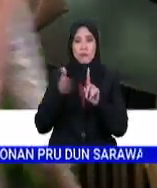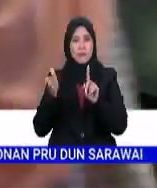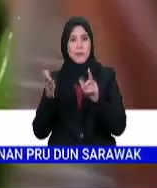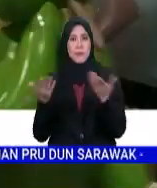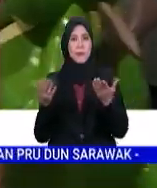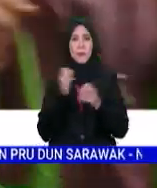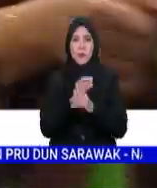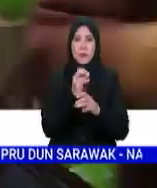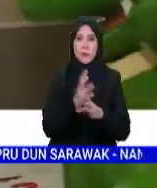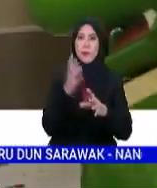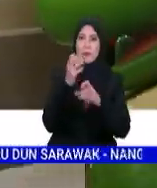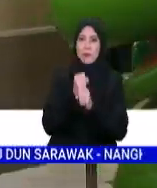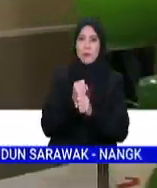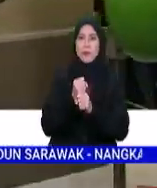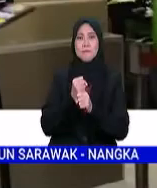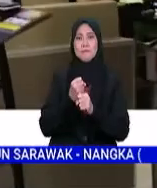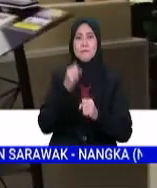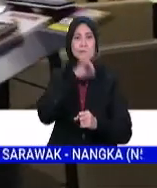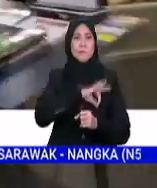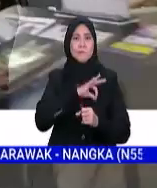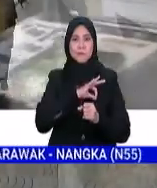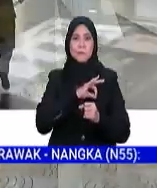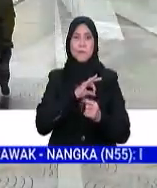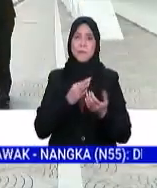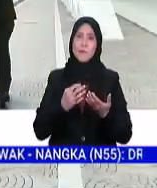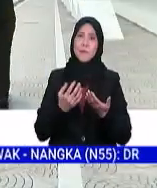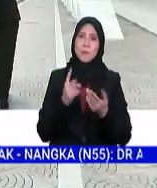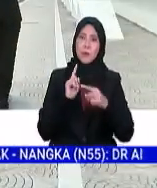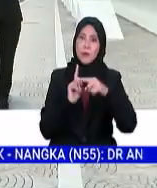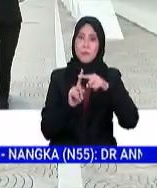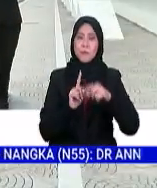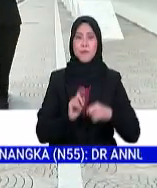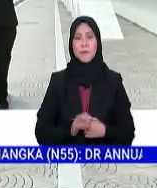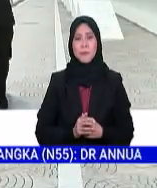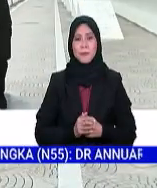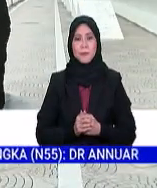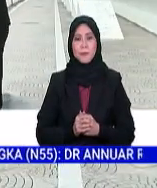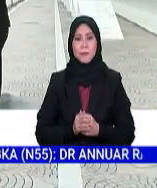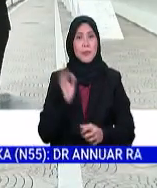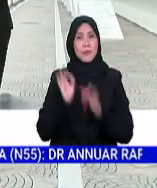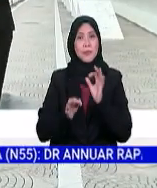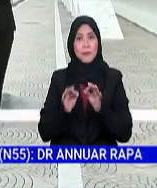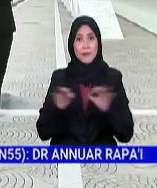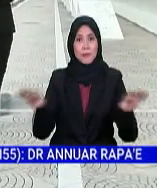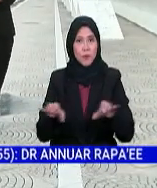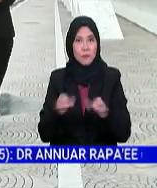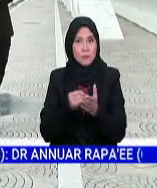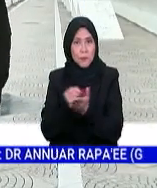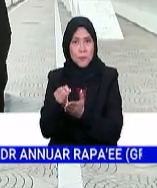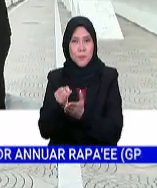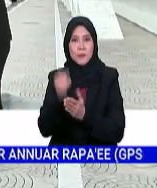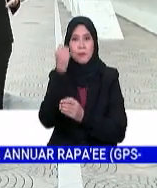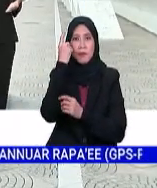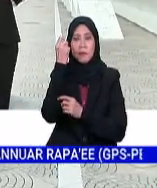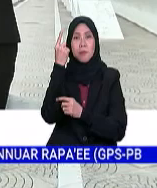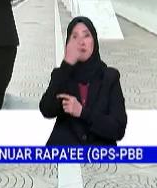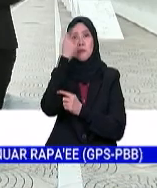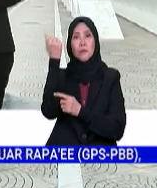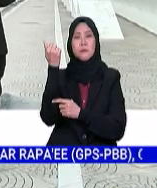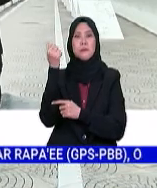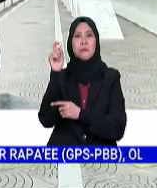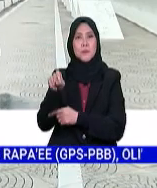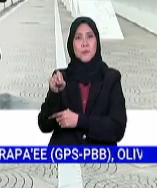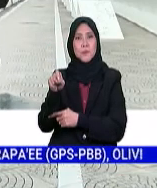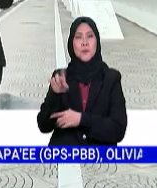dalam usaha untuk mencapai keberhasilan. Sekiranya pelaksanaan itu telus dan dengan kefahaman bahawa ia